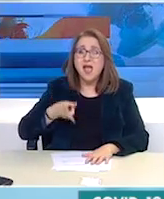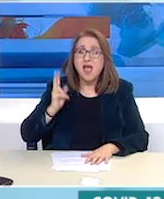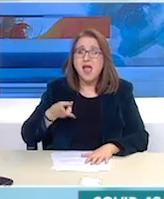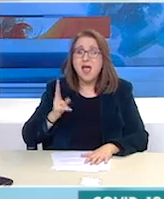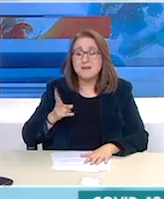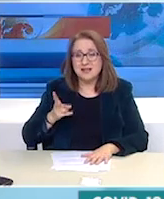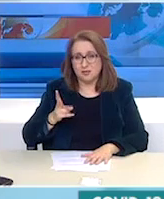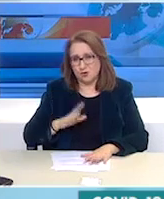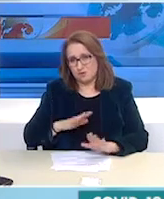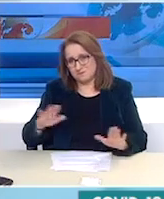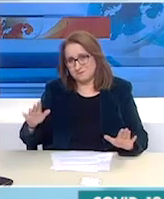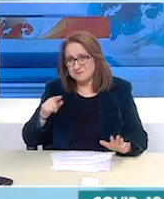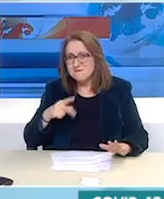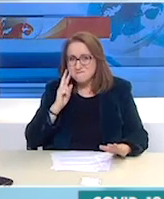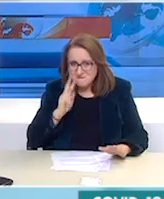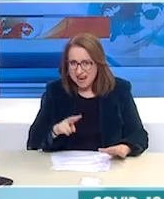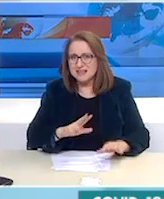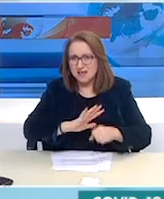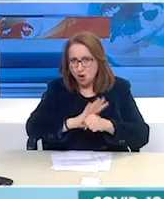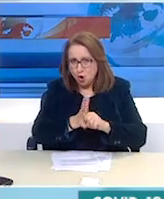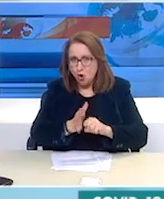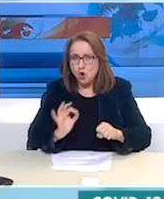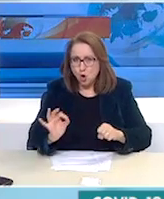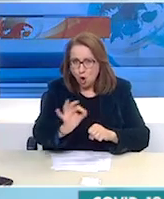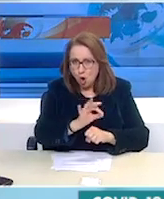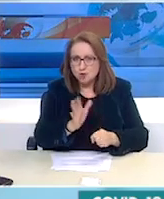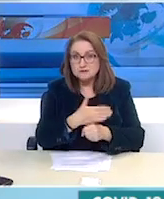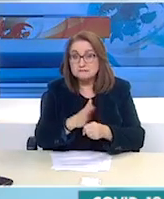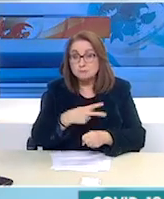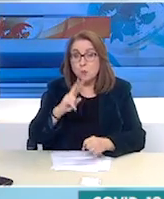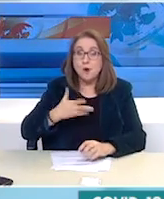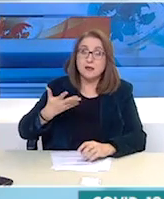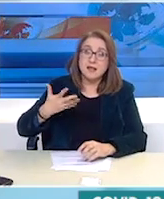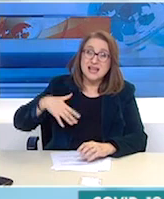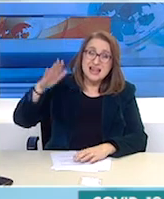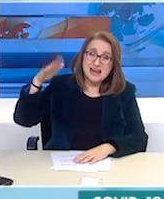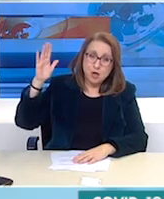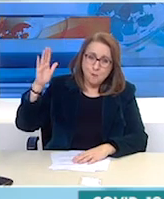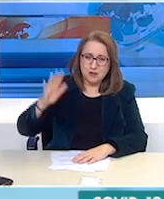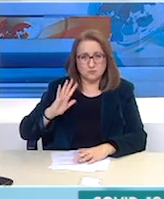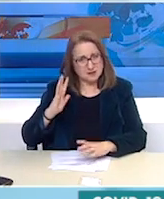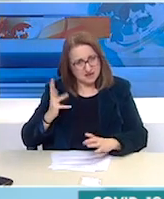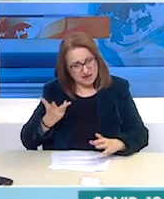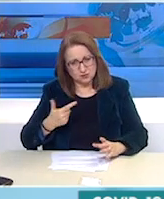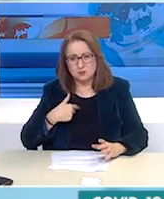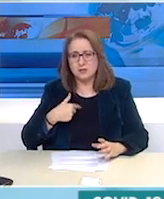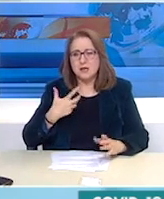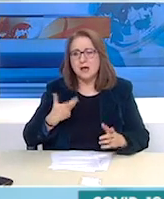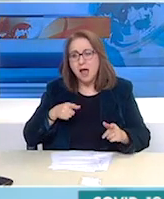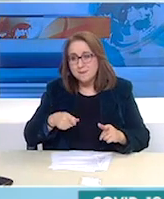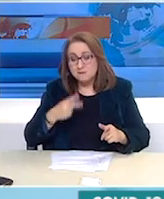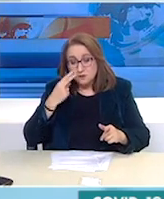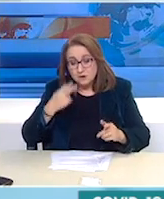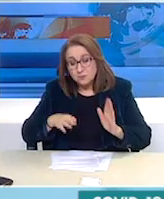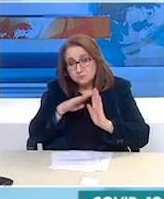που κινδυνεύει περισσότερο είναι ηλικιωμένη. Υπ' αυτό το πρίσμα να δούμε τις κατευθυντήριες, να τις ονομάσω οδηγίες, που